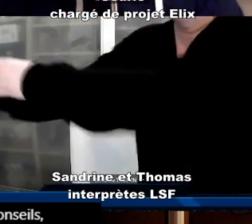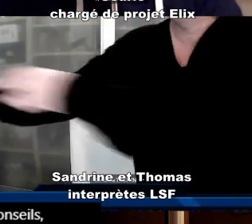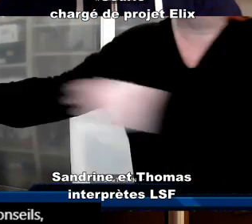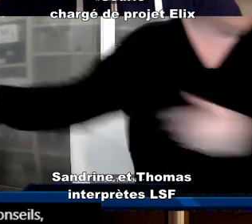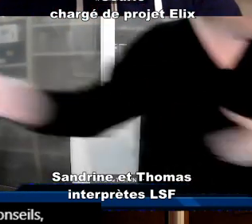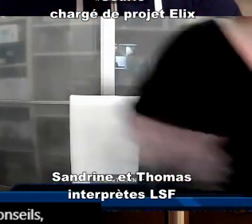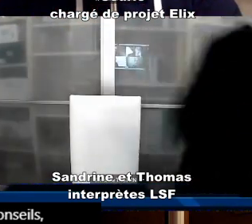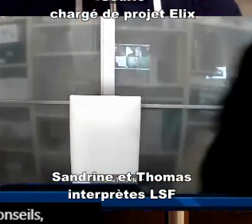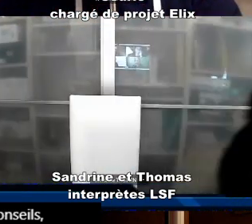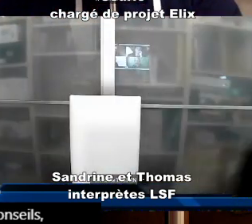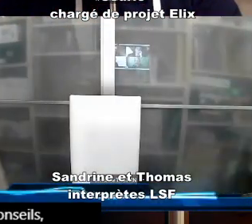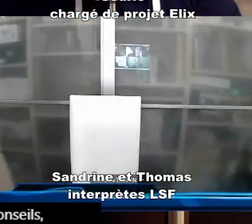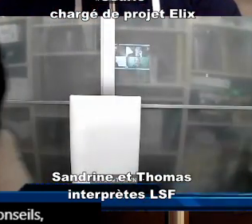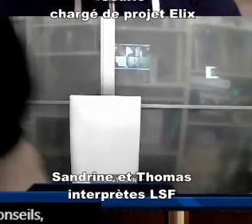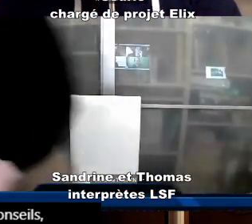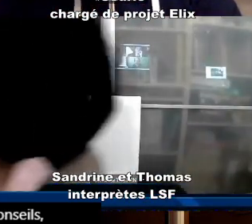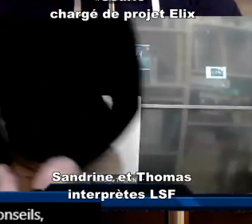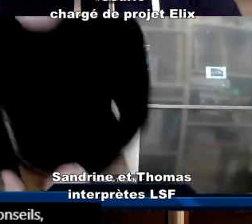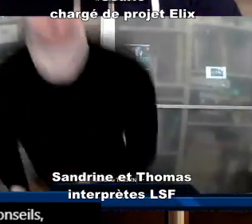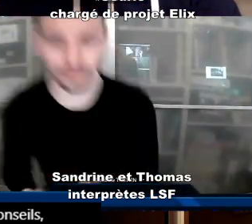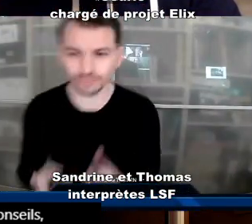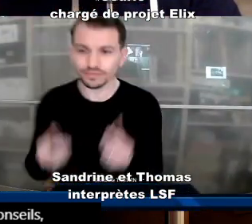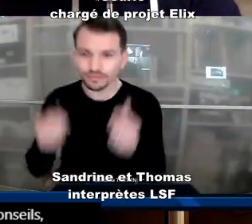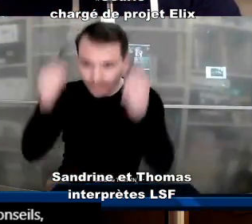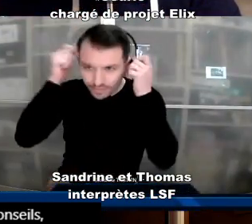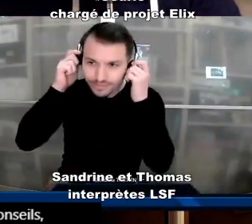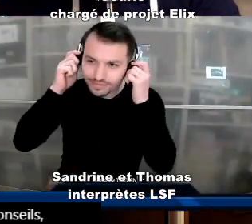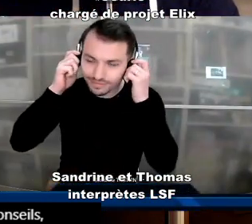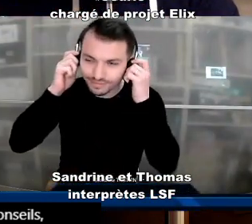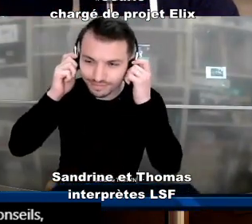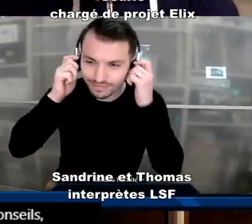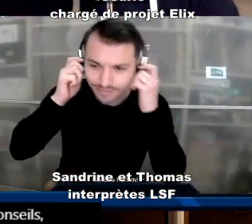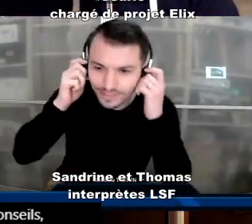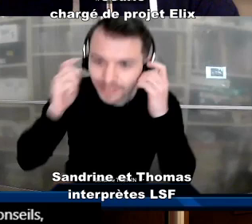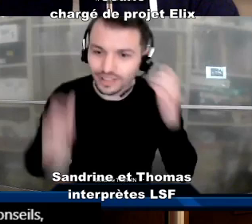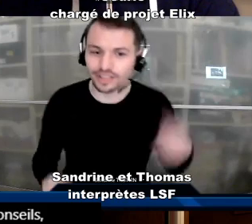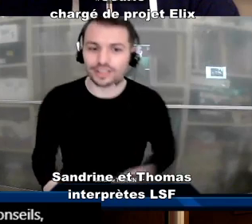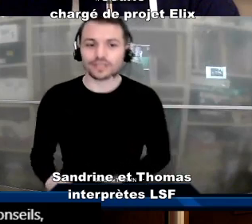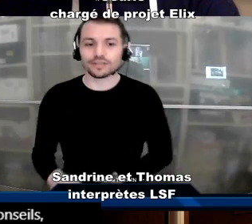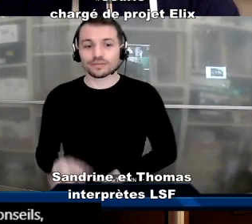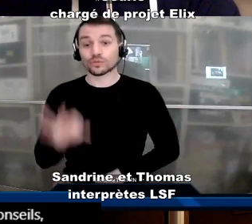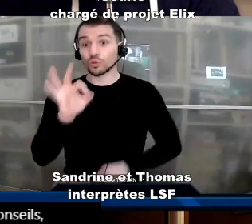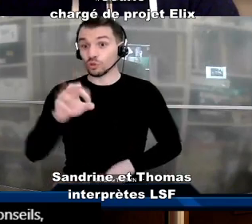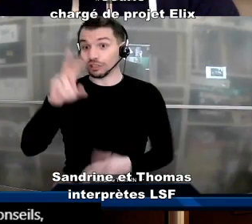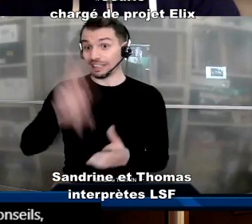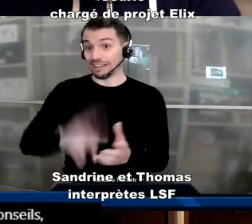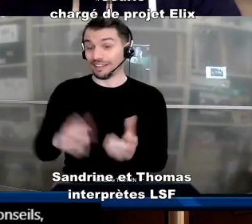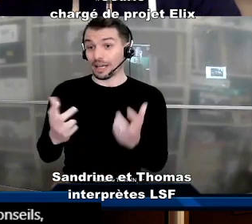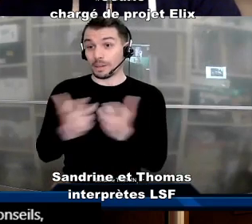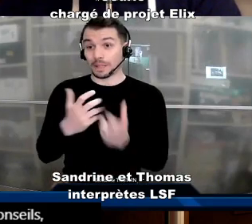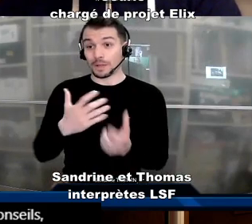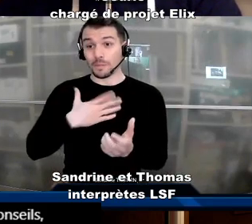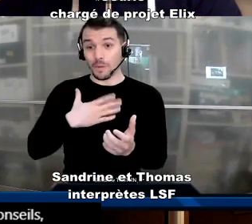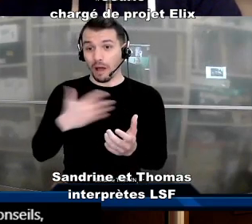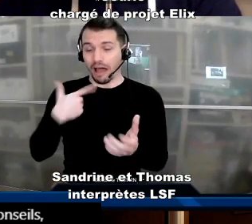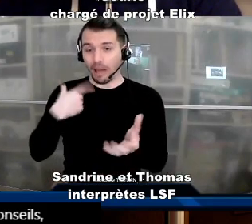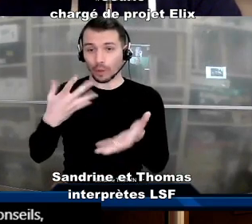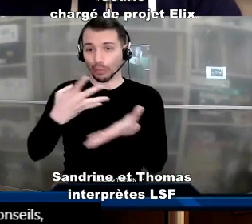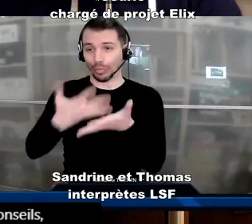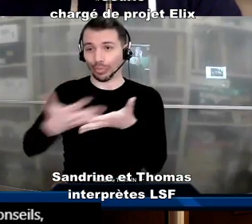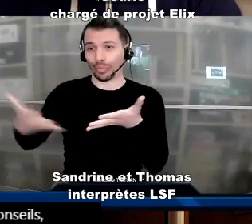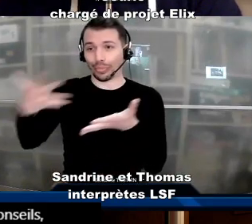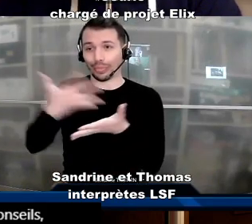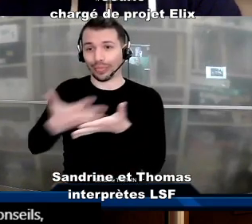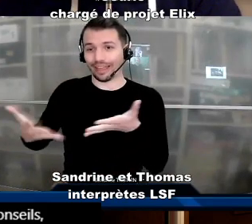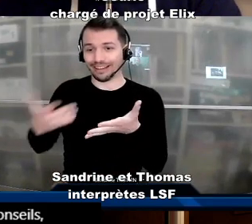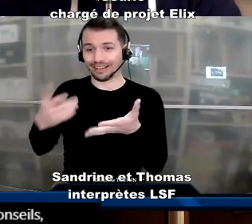fais du. J'attends que Thomas arrive. Ça se voit. De toute façon, moi, je débute et pour l'instant, je fais du français signé. Je fais pas vraiment de